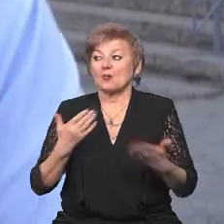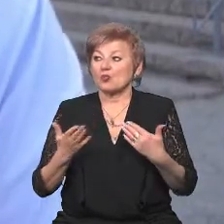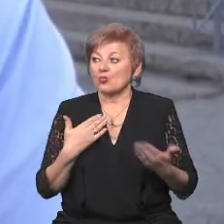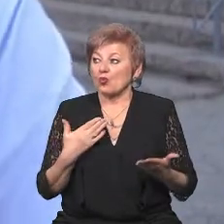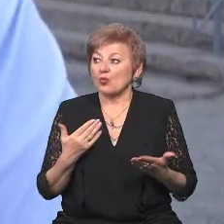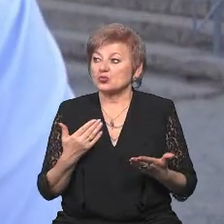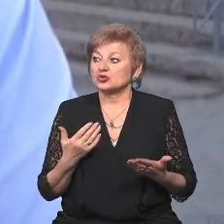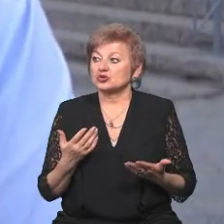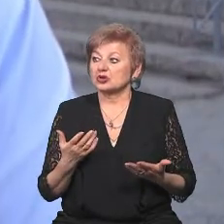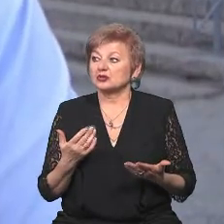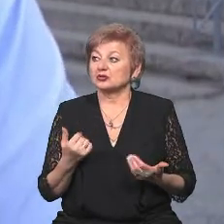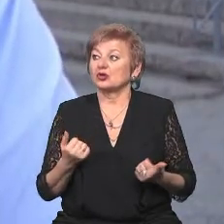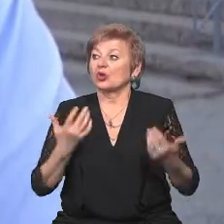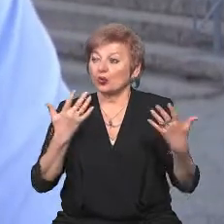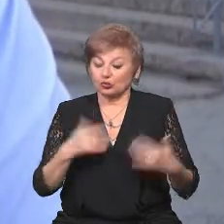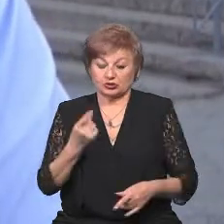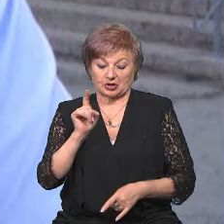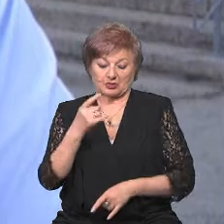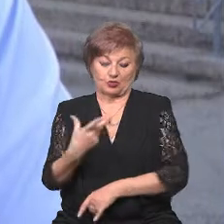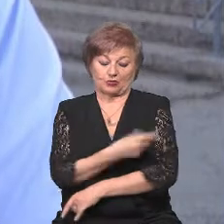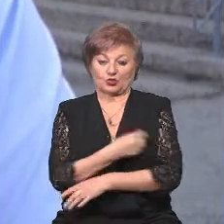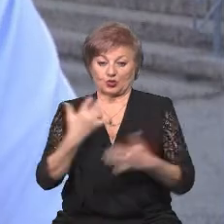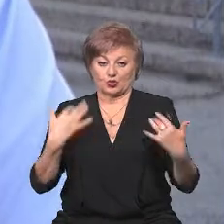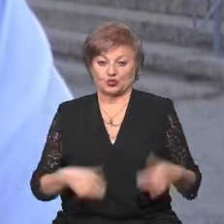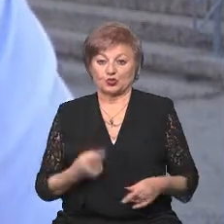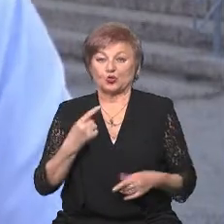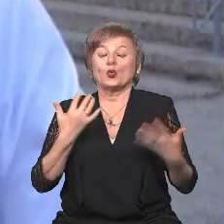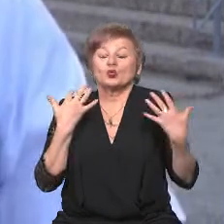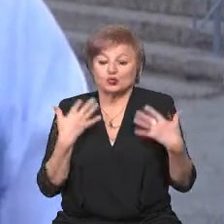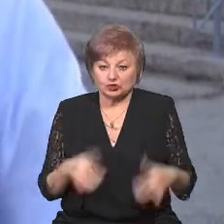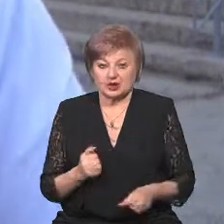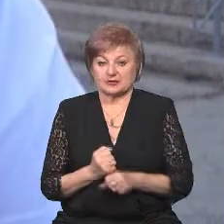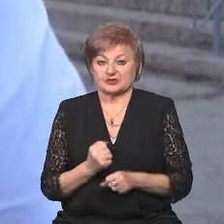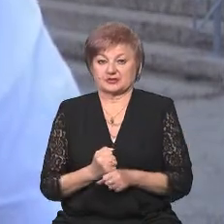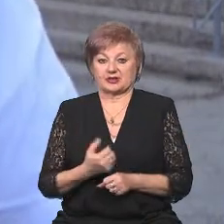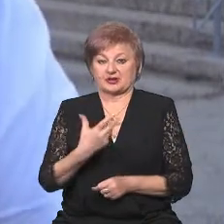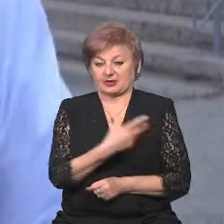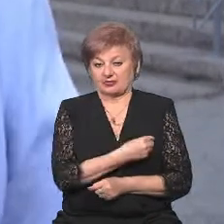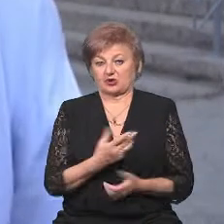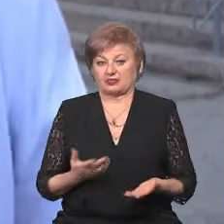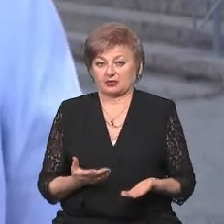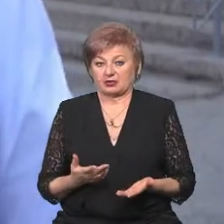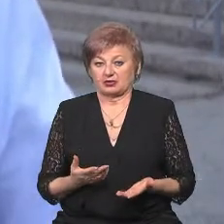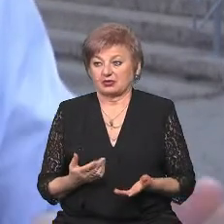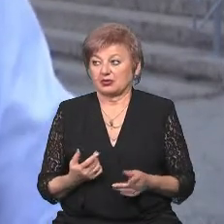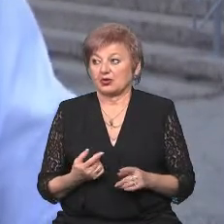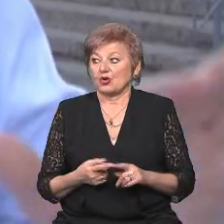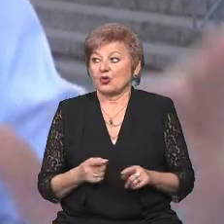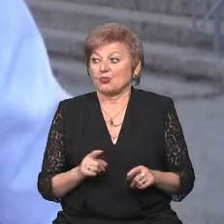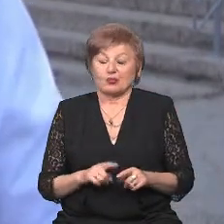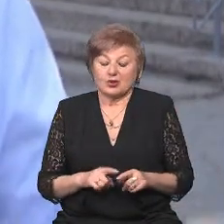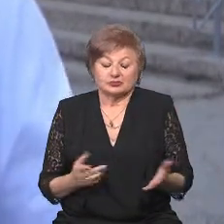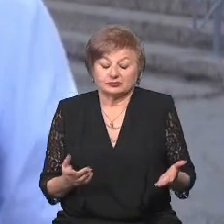дитиною. Вона прищеплена вже. Вона в цій школі прищеплена, і все, вона ніякого, як то кажуть,